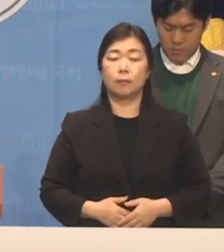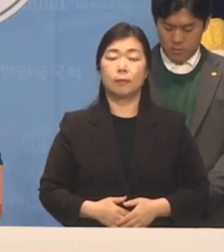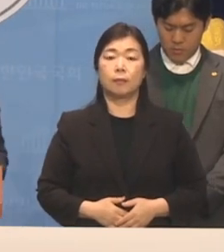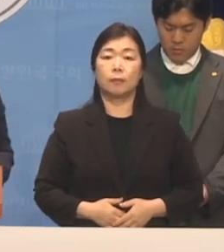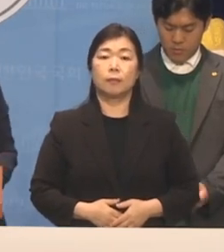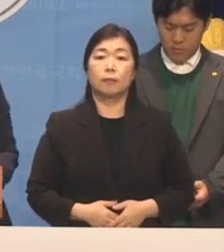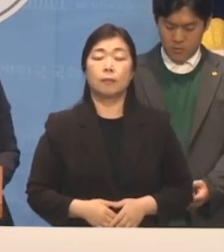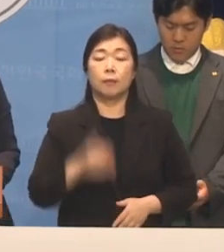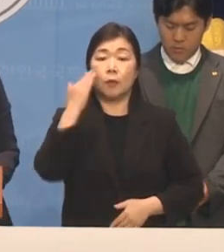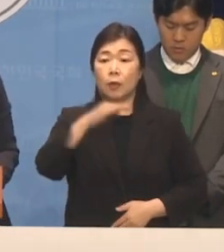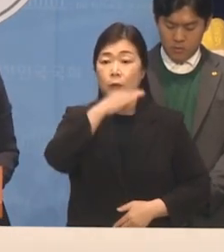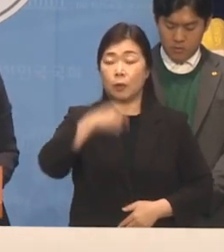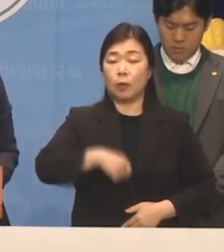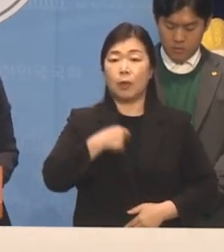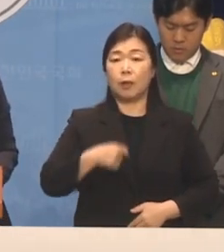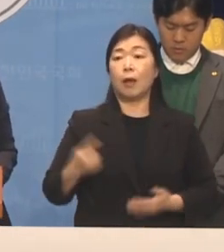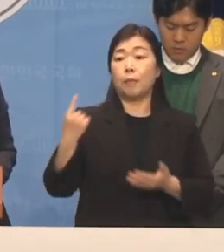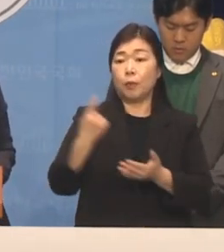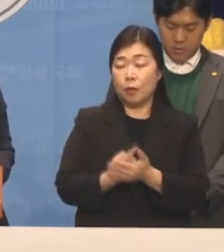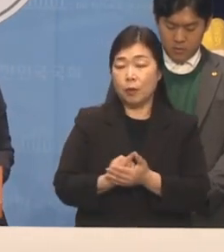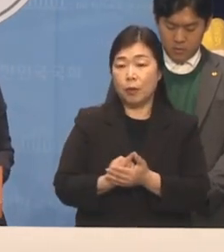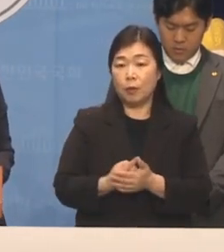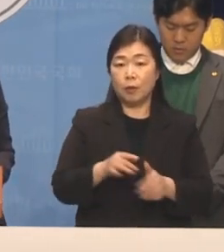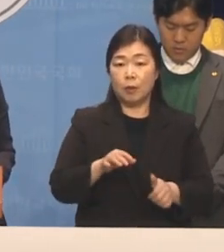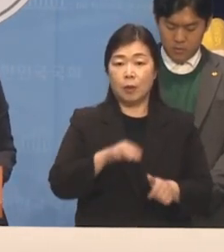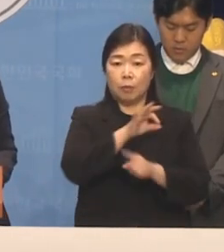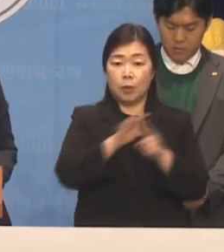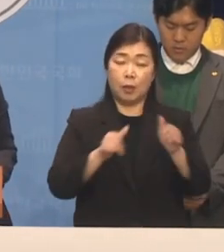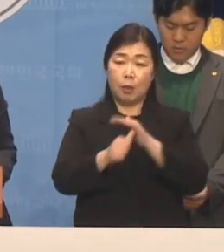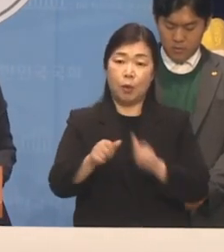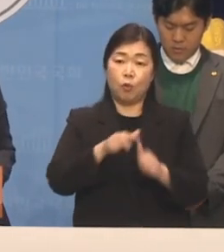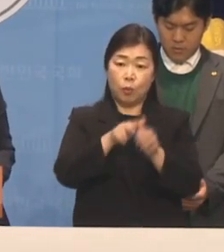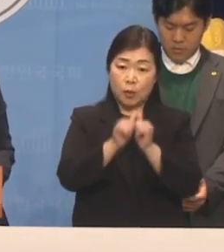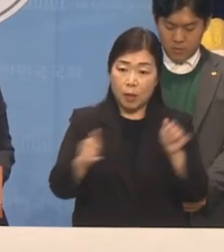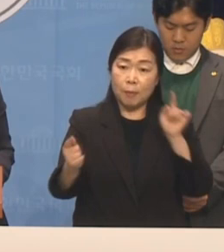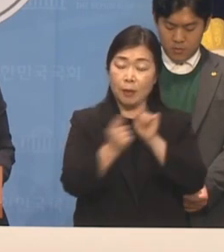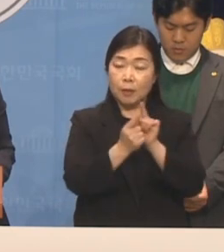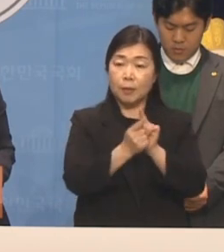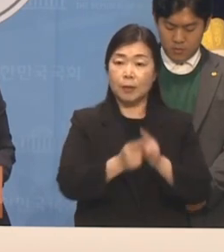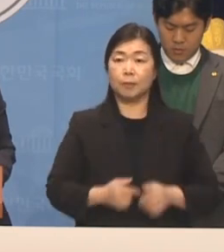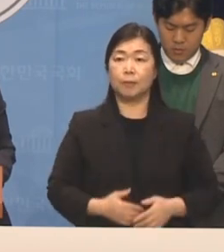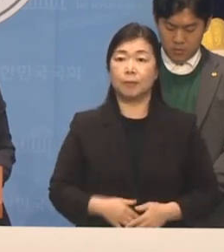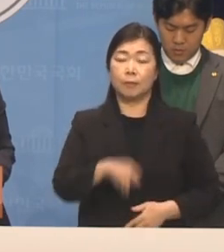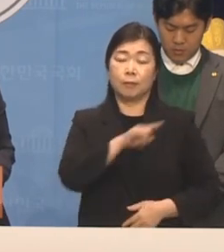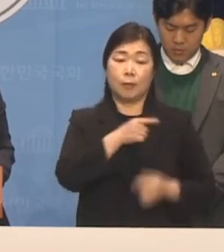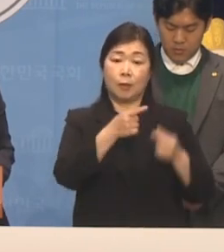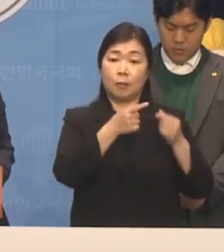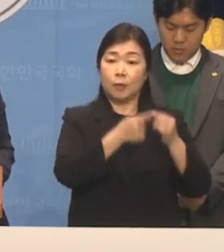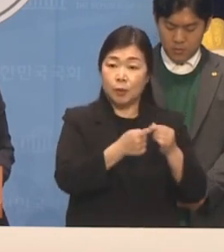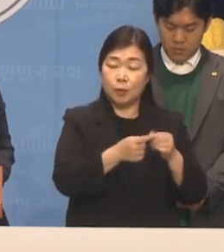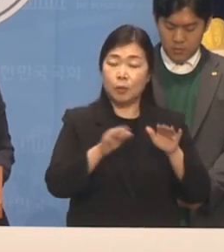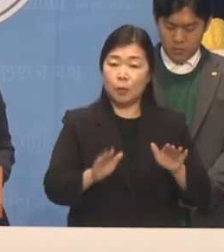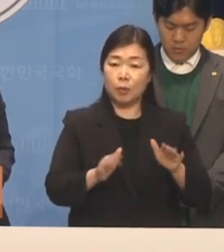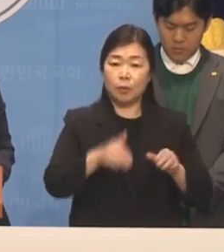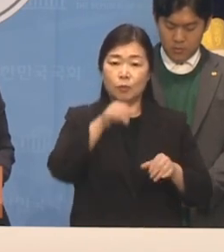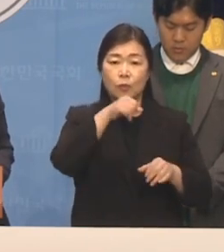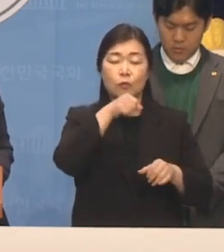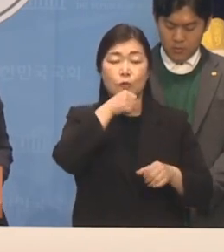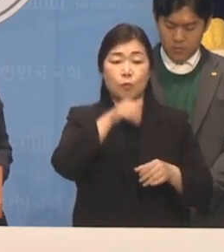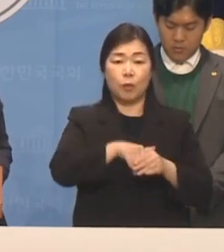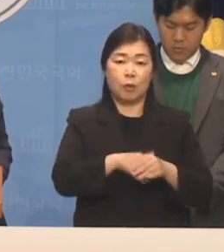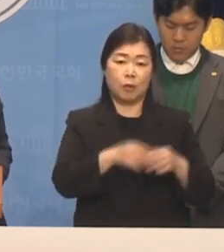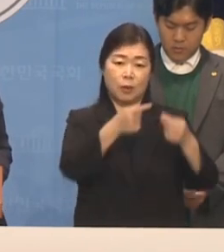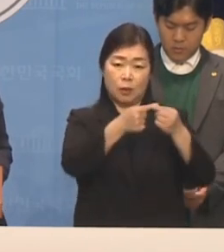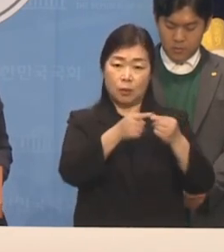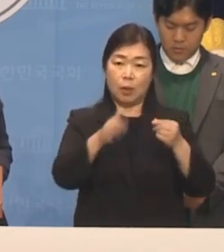네, 이제 녹색정의당에 합류할 비례대표 후보들을 만나보시겠습니다. 가장 먼저 이번 투표에서